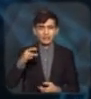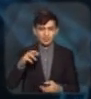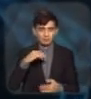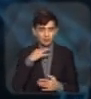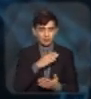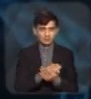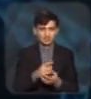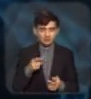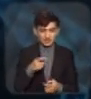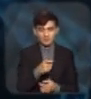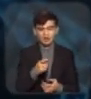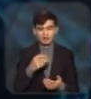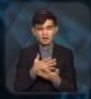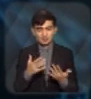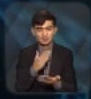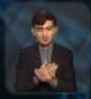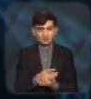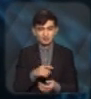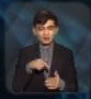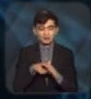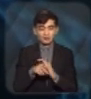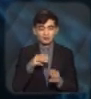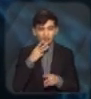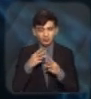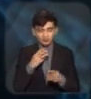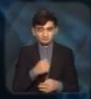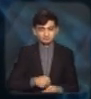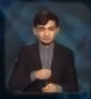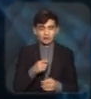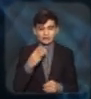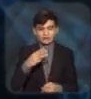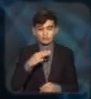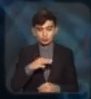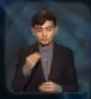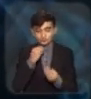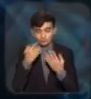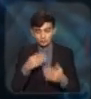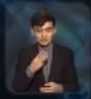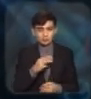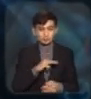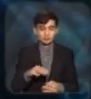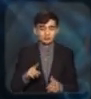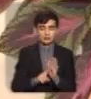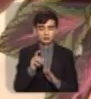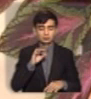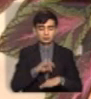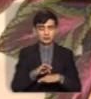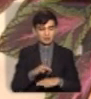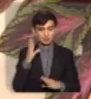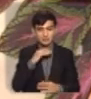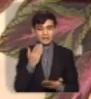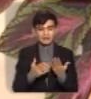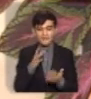палочкой, червями-паразитами. Симптомы отравления появляются через полчаса после приема пищи. Если